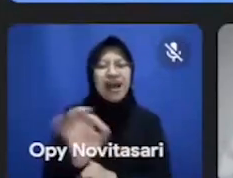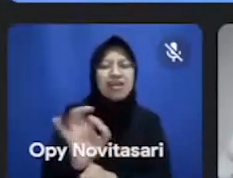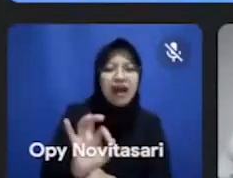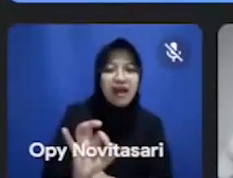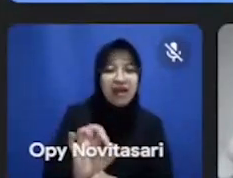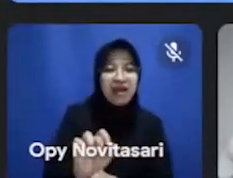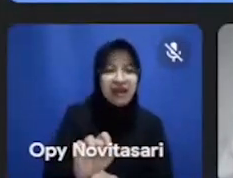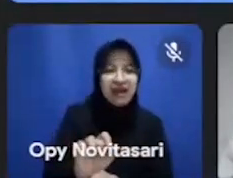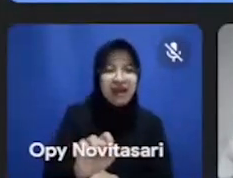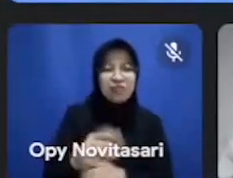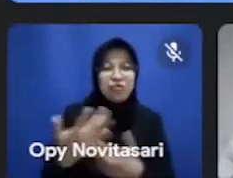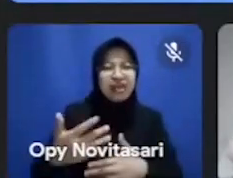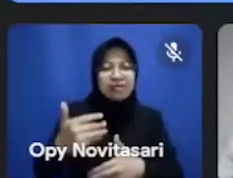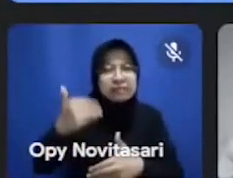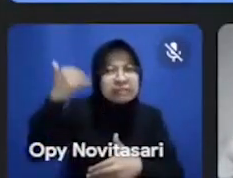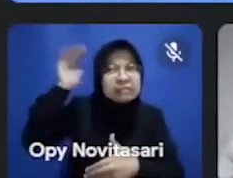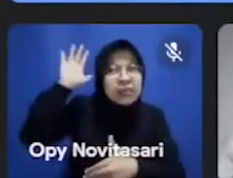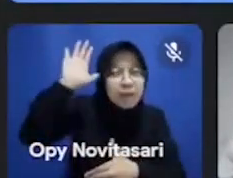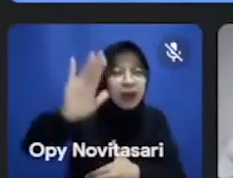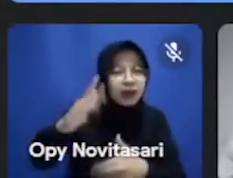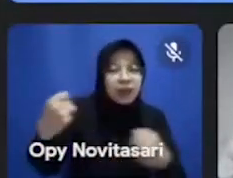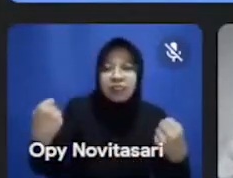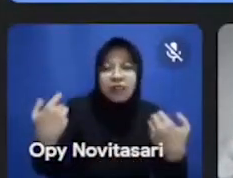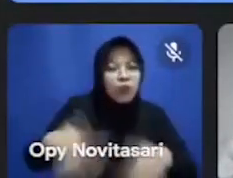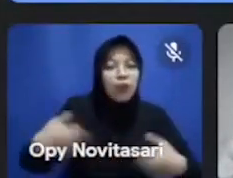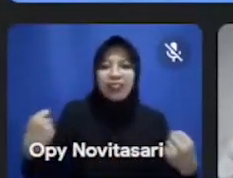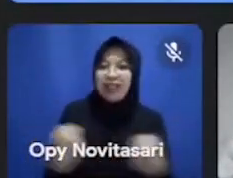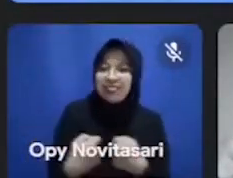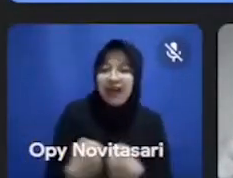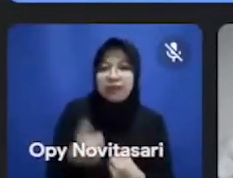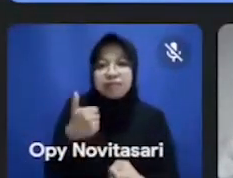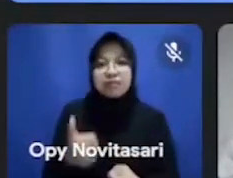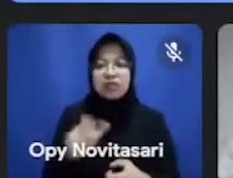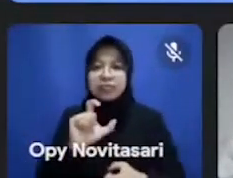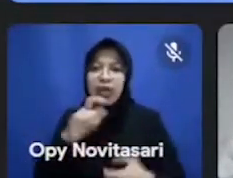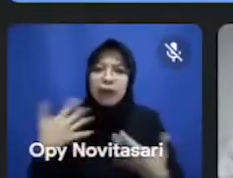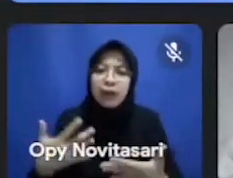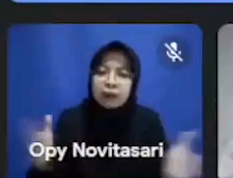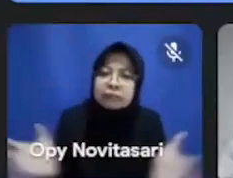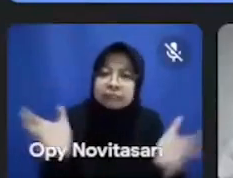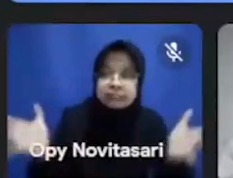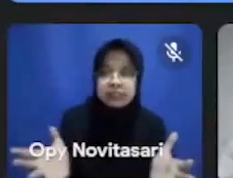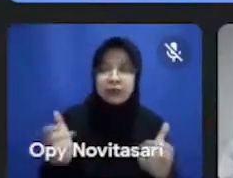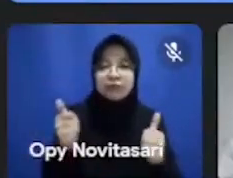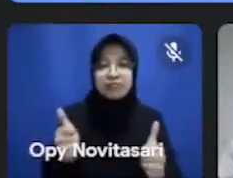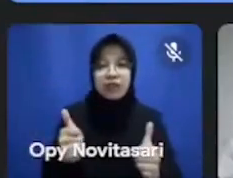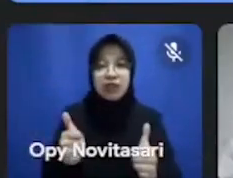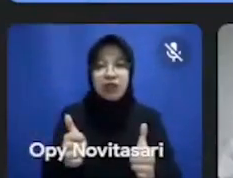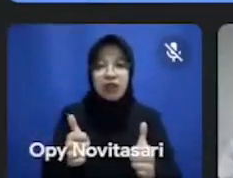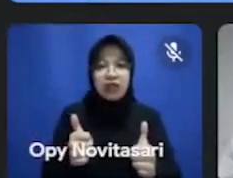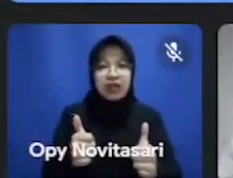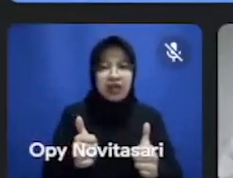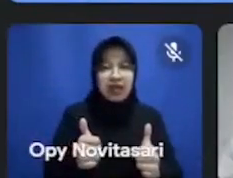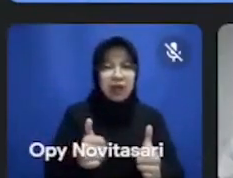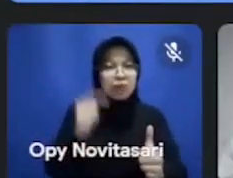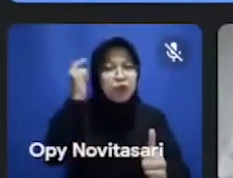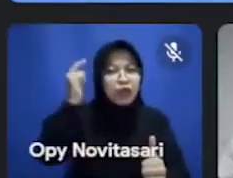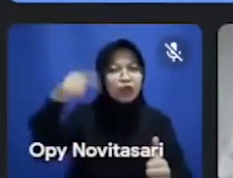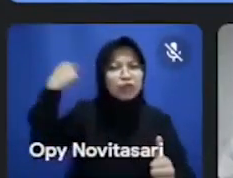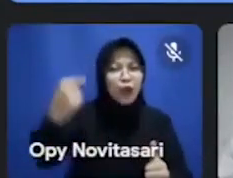em bahwa ee tantangan bahwa musik itu hanya